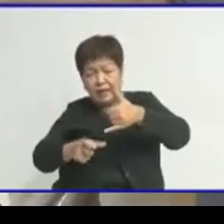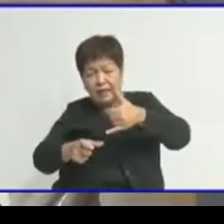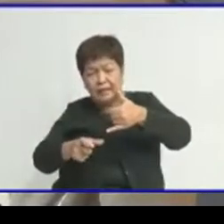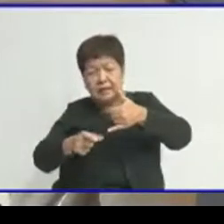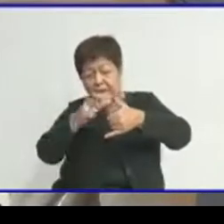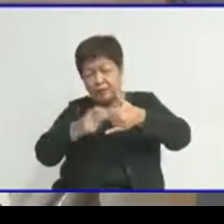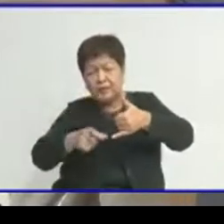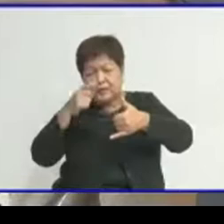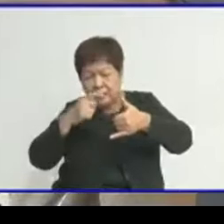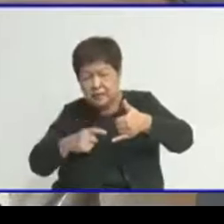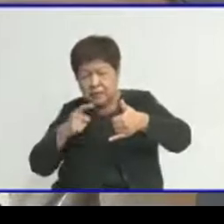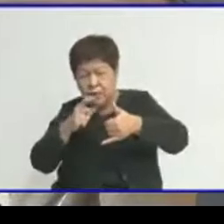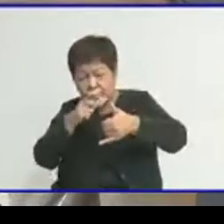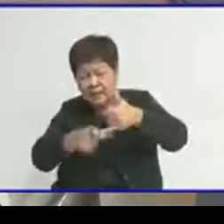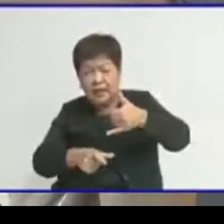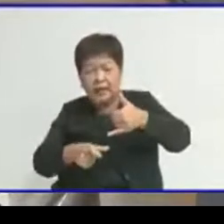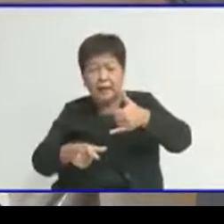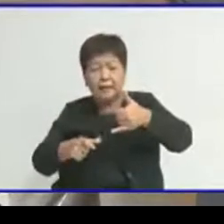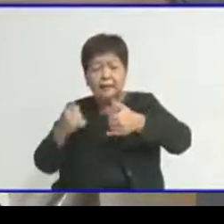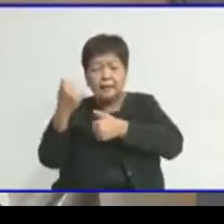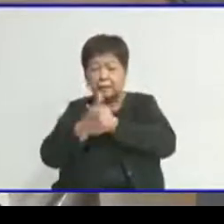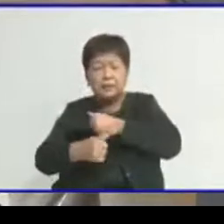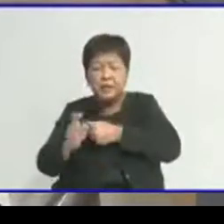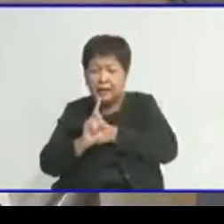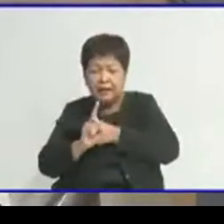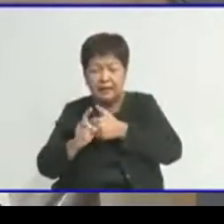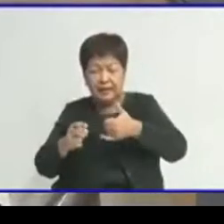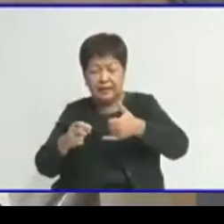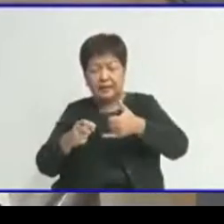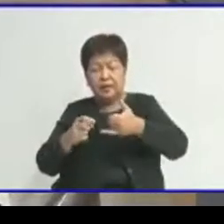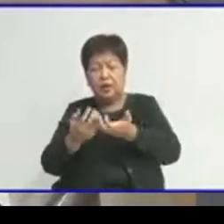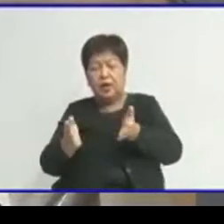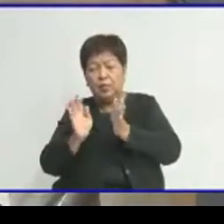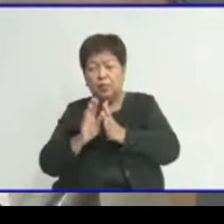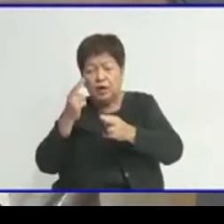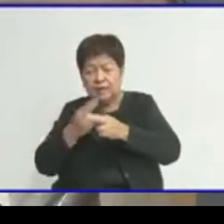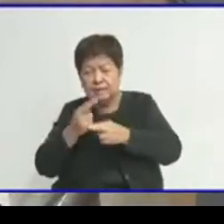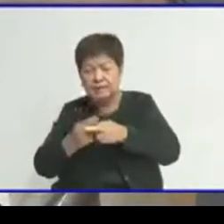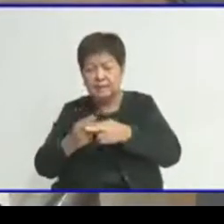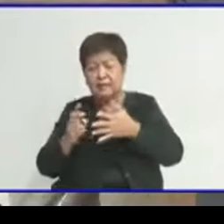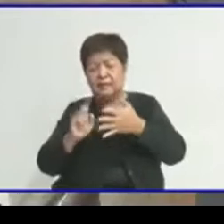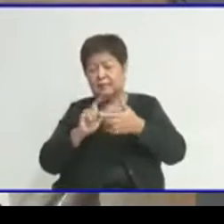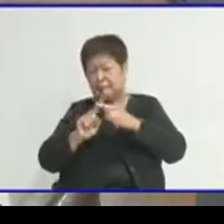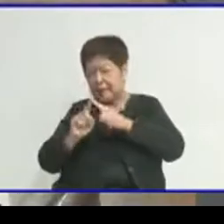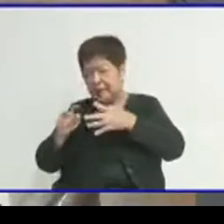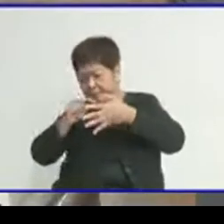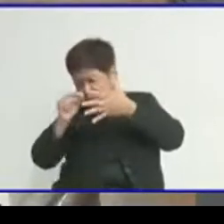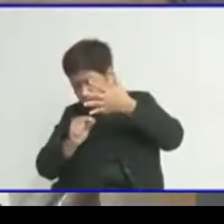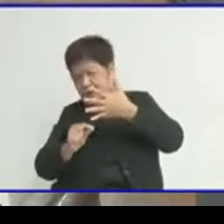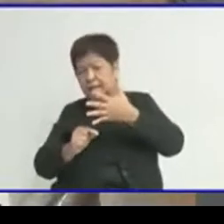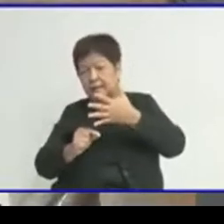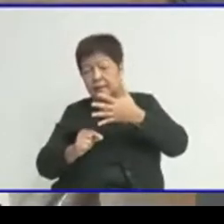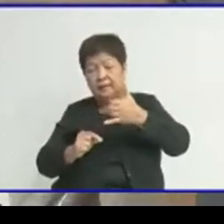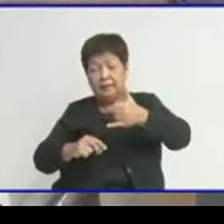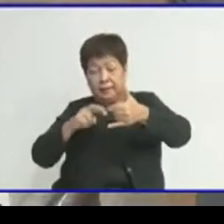document because the case closed is the closed case is the situation that happened for over a